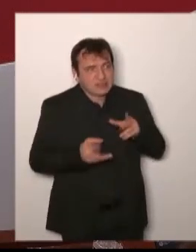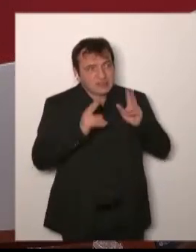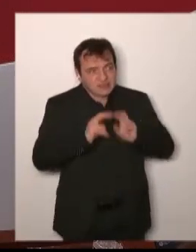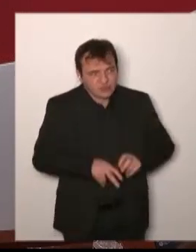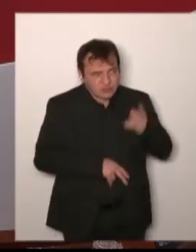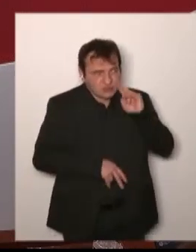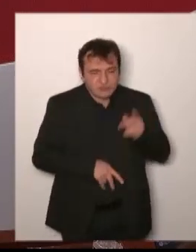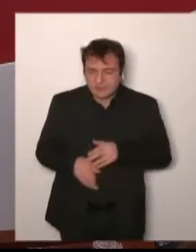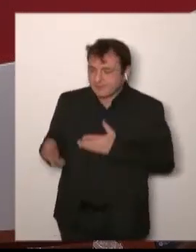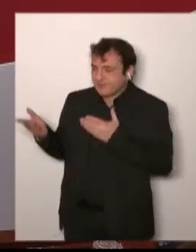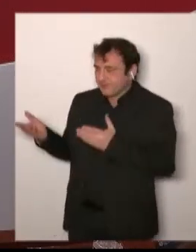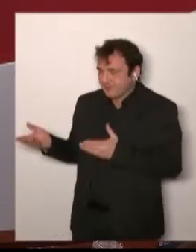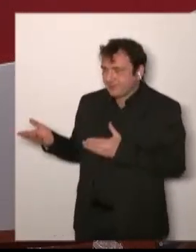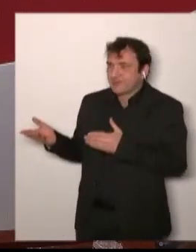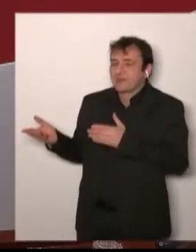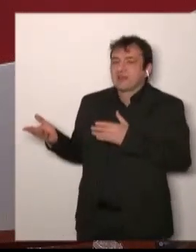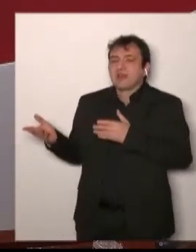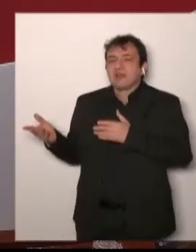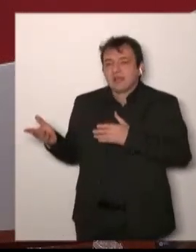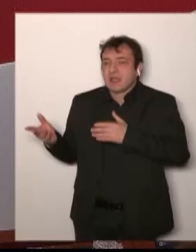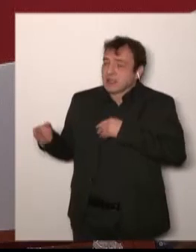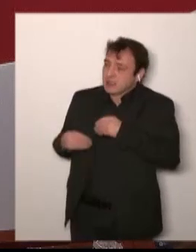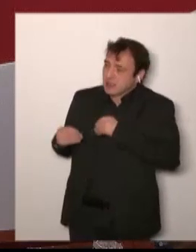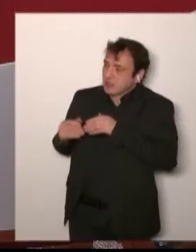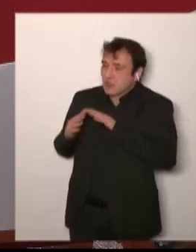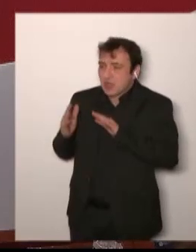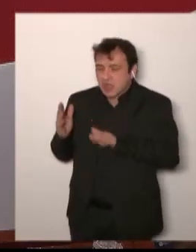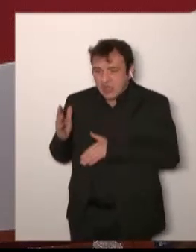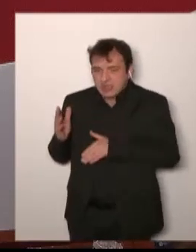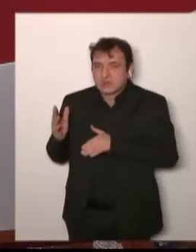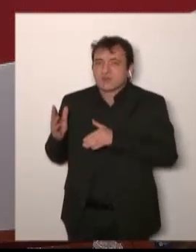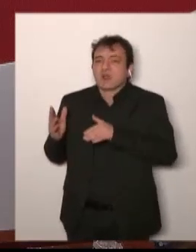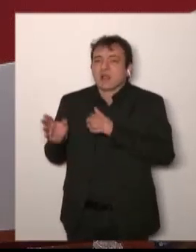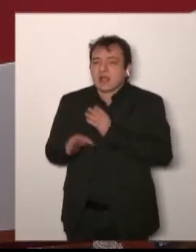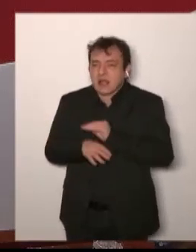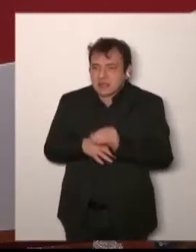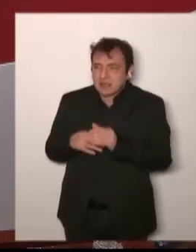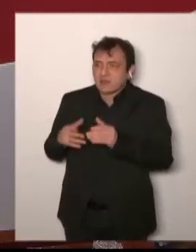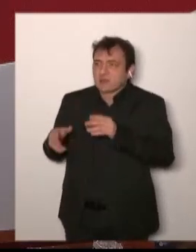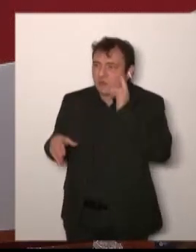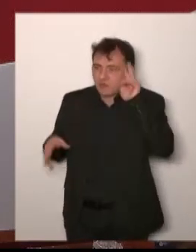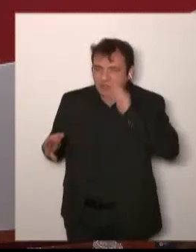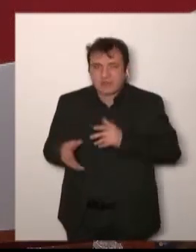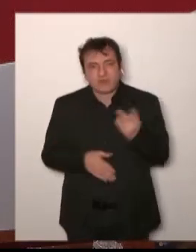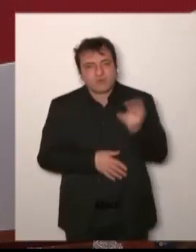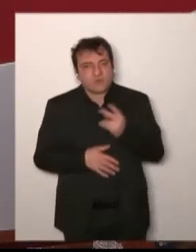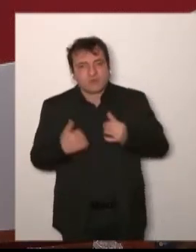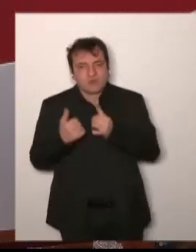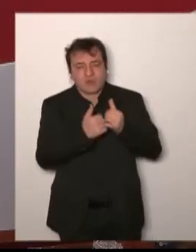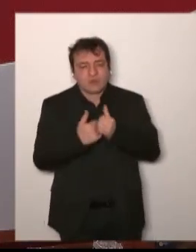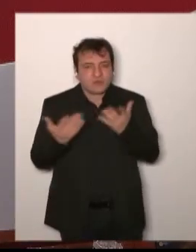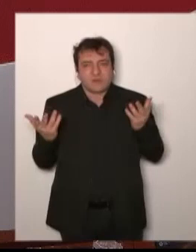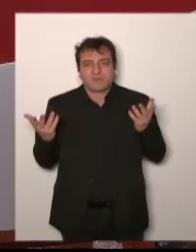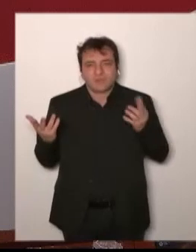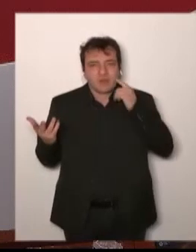Santé Sécurité Alimentaire de la Commission européenne. Vous êtes là tous les deux ensemble et c'est beau aussi de le voir pour nous parler de